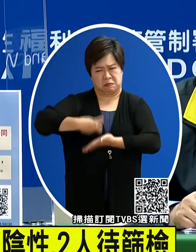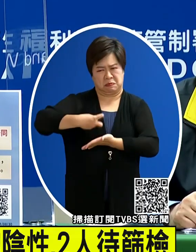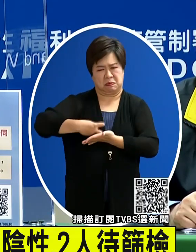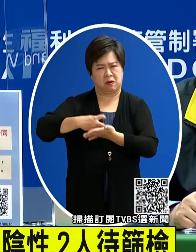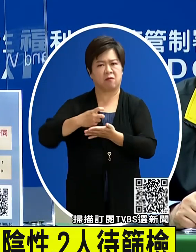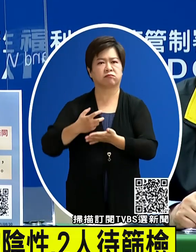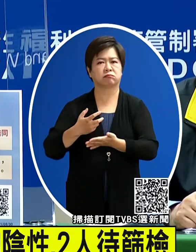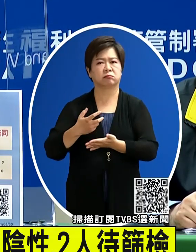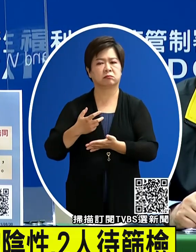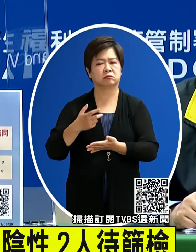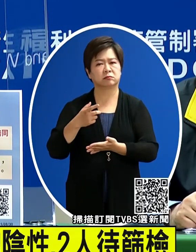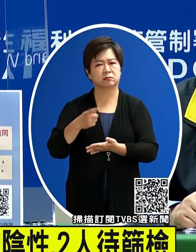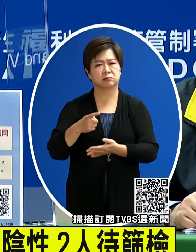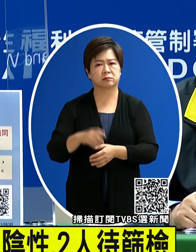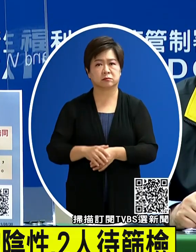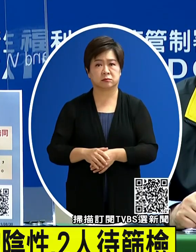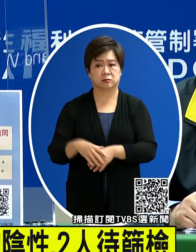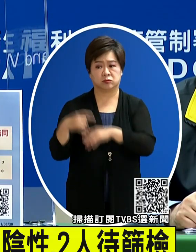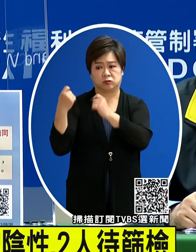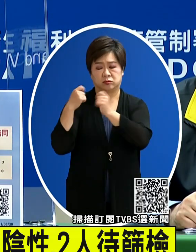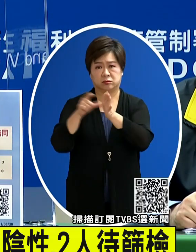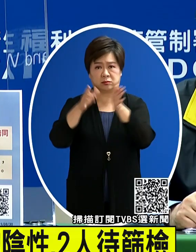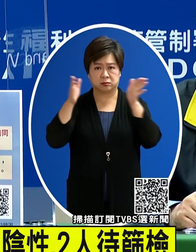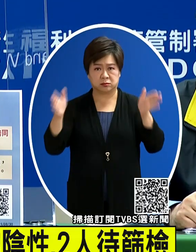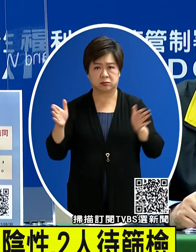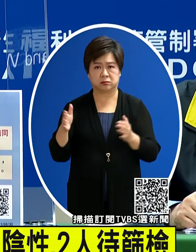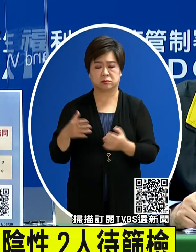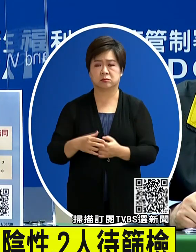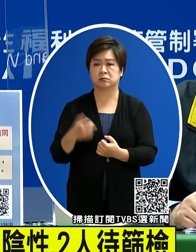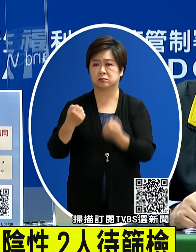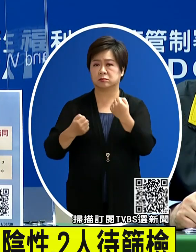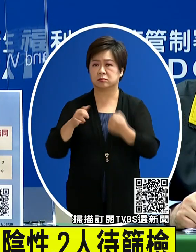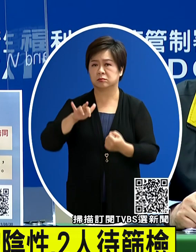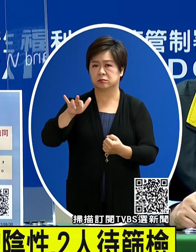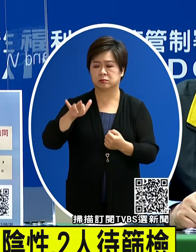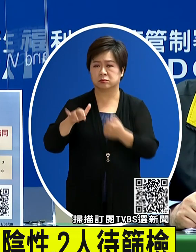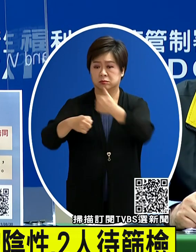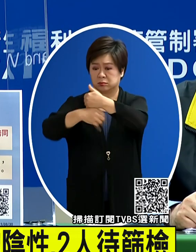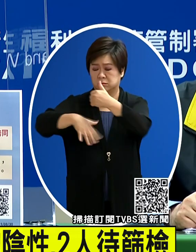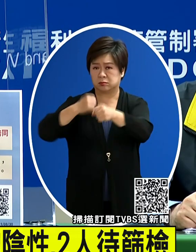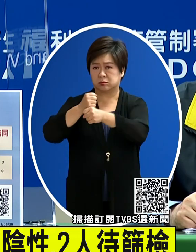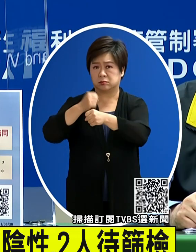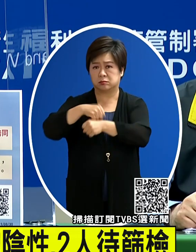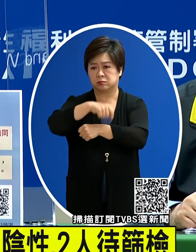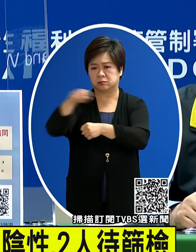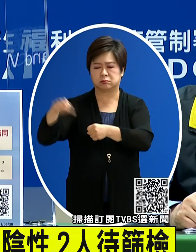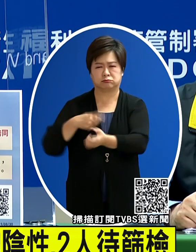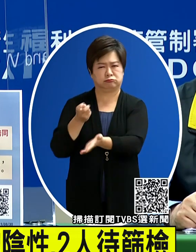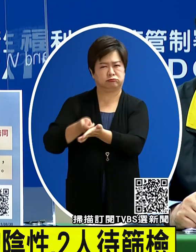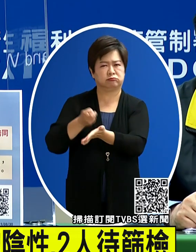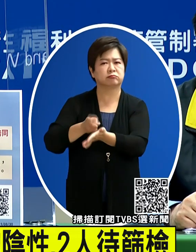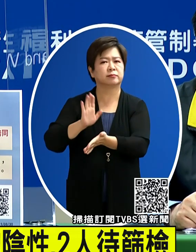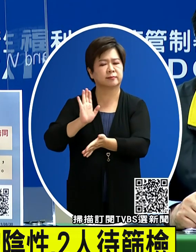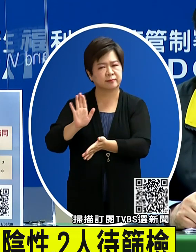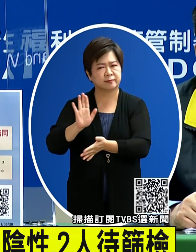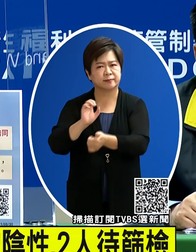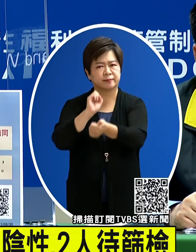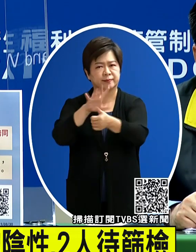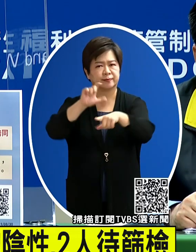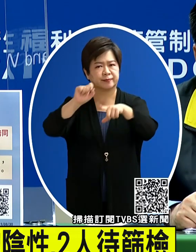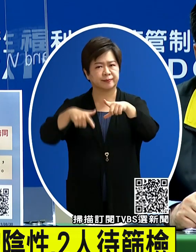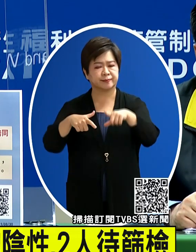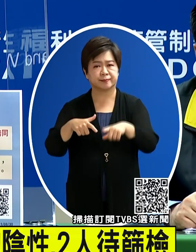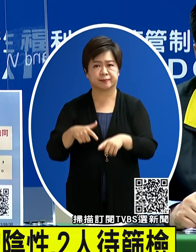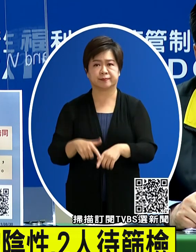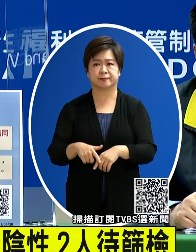哈，那其实确认是这段时间对机组员的要求也很多，那我们会跟航空公司讲哈，在怎么样能够